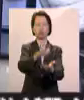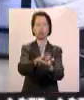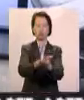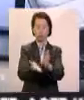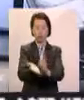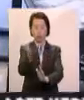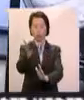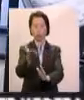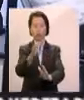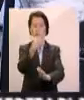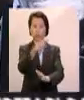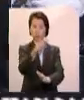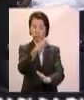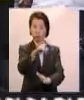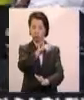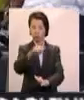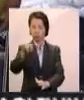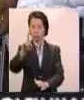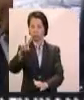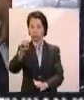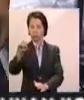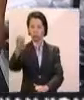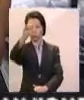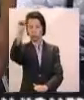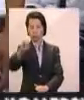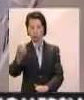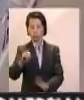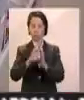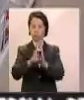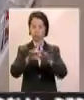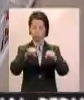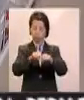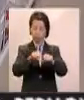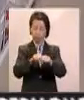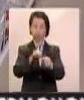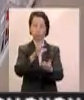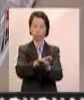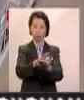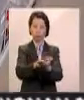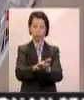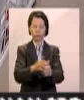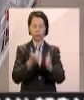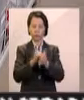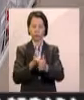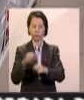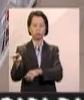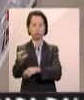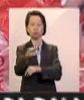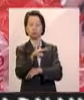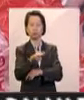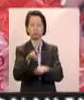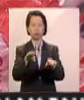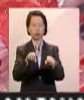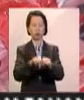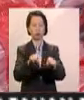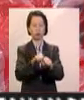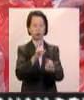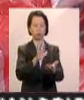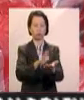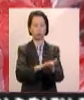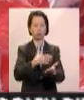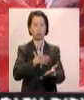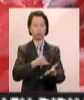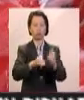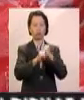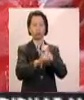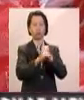persekolahan antara 15 hingga 20%, antaranya kasut sekolah. Berdasarkan tinjauan kami, kasut putih dijual pada harga